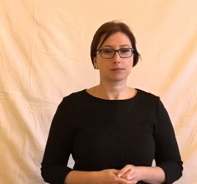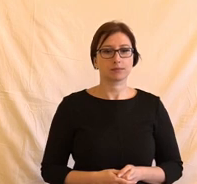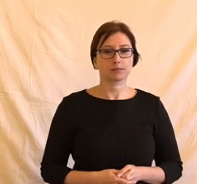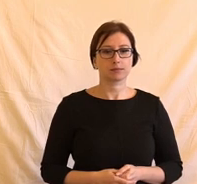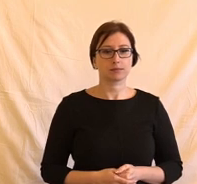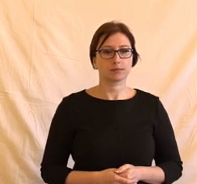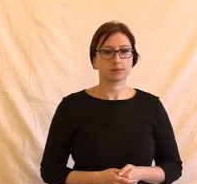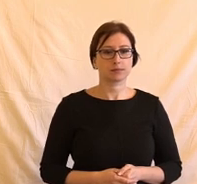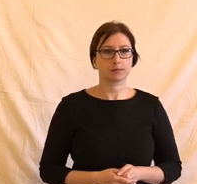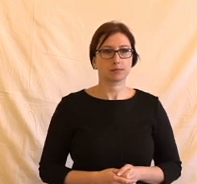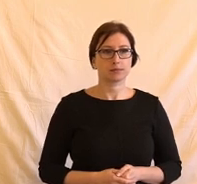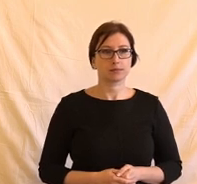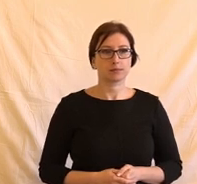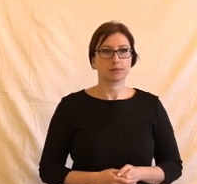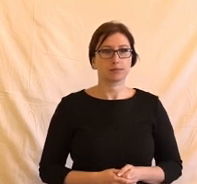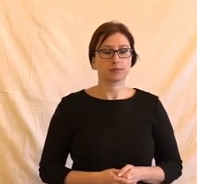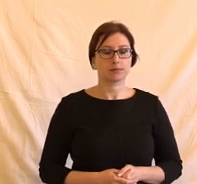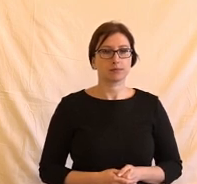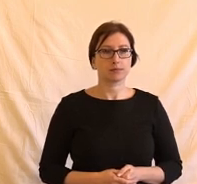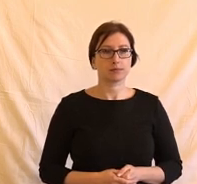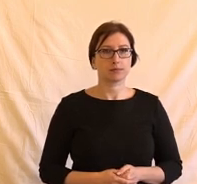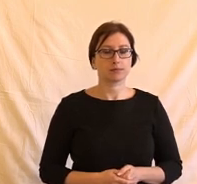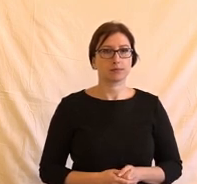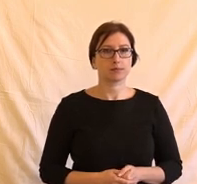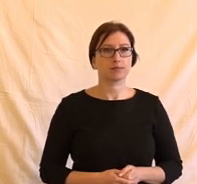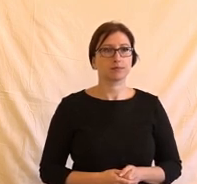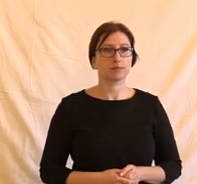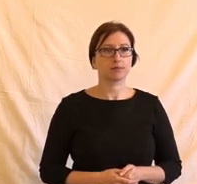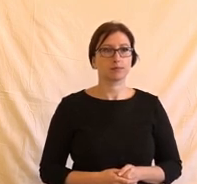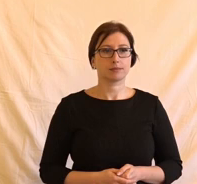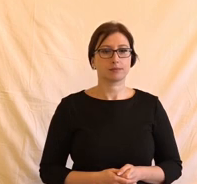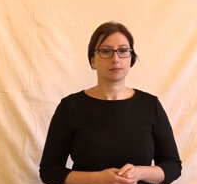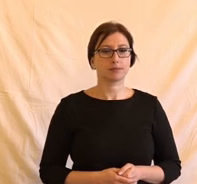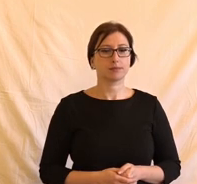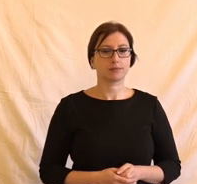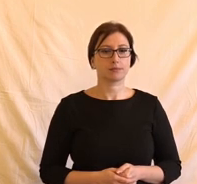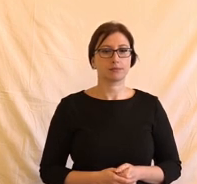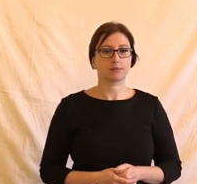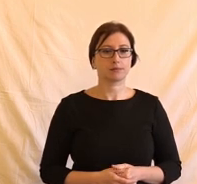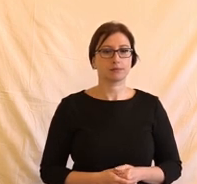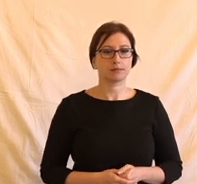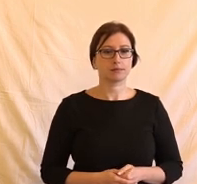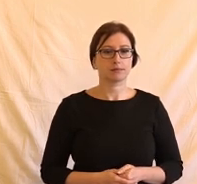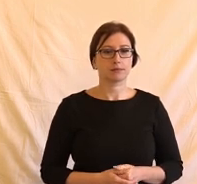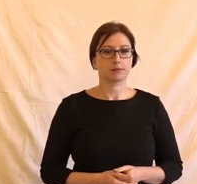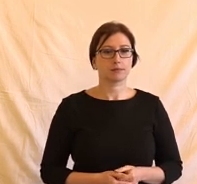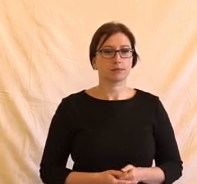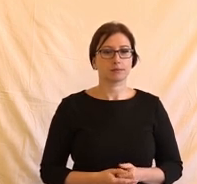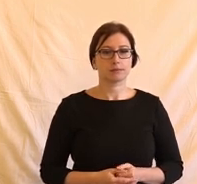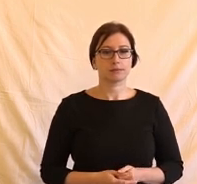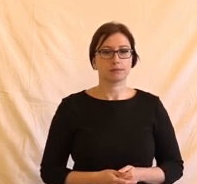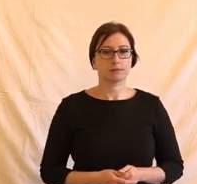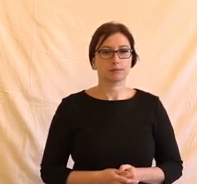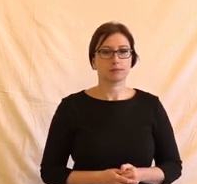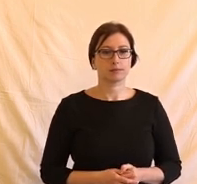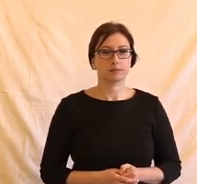about 1.6% cash usage, which is quite low even compared to the Eurozone, which is